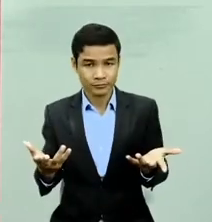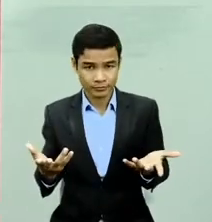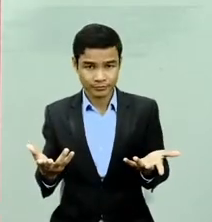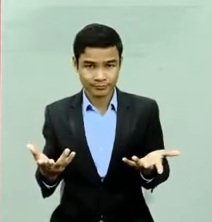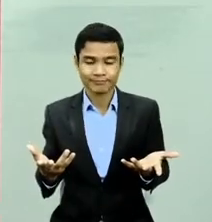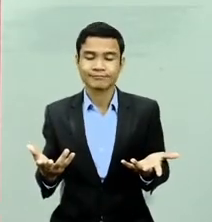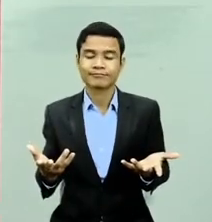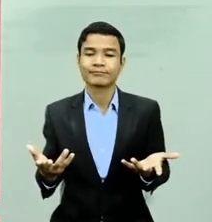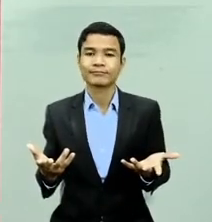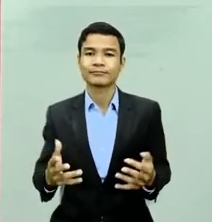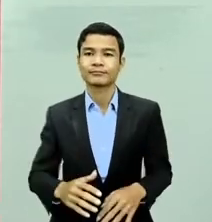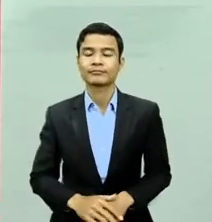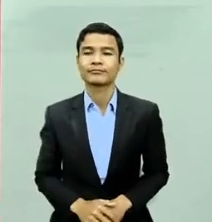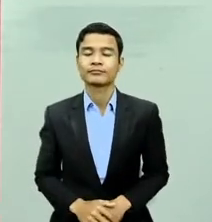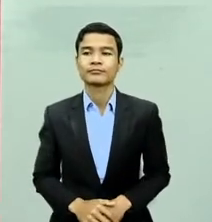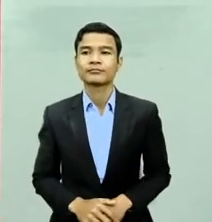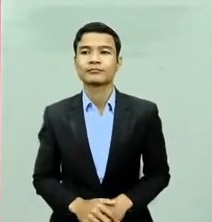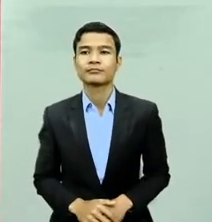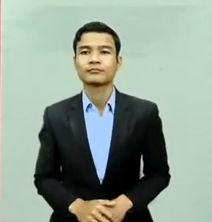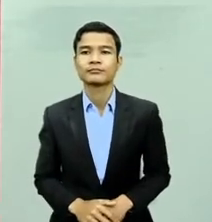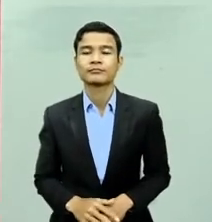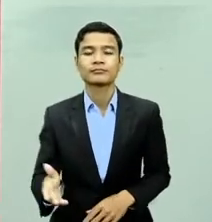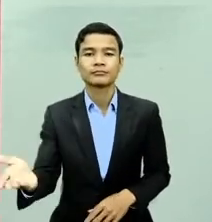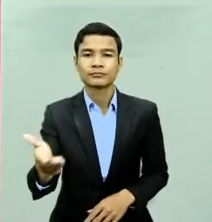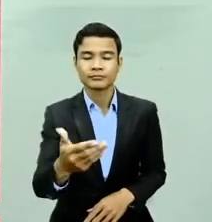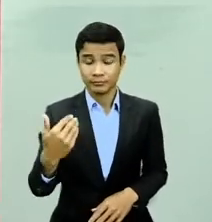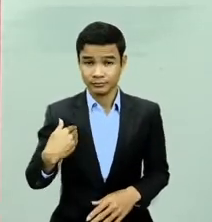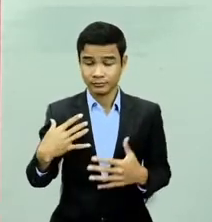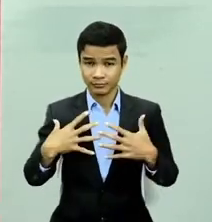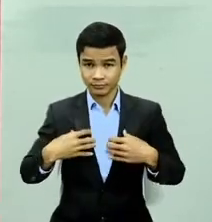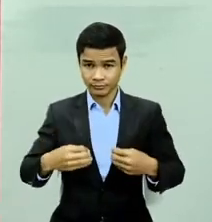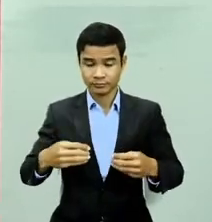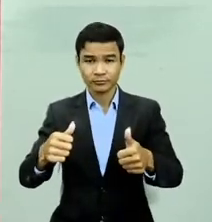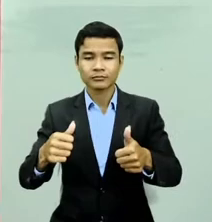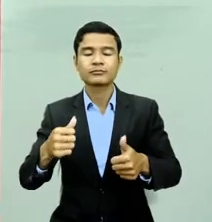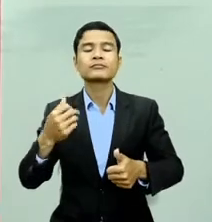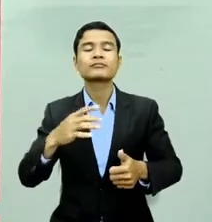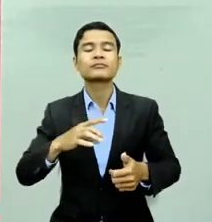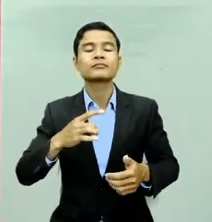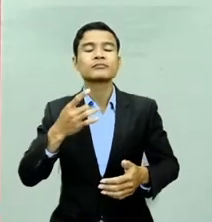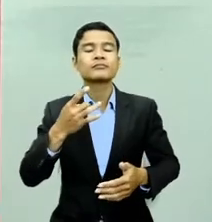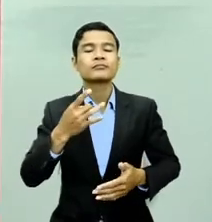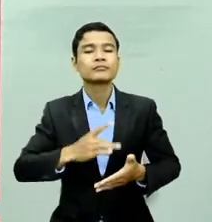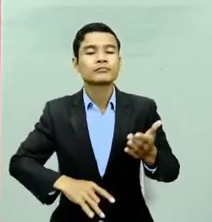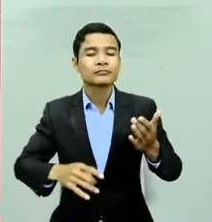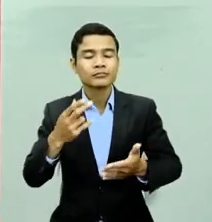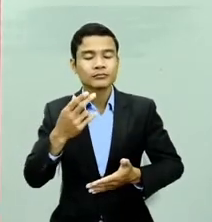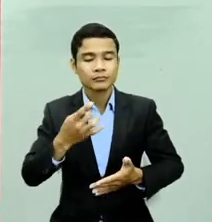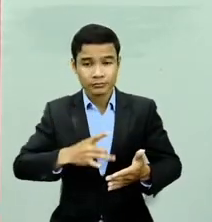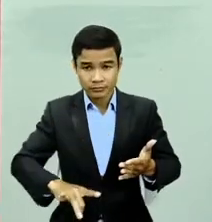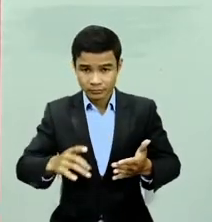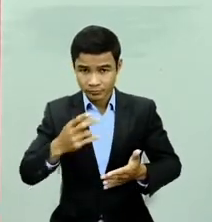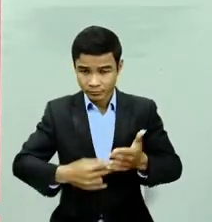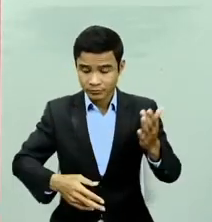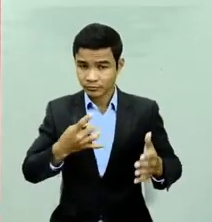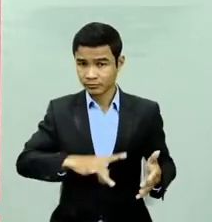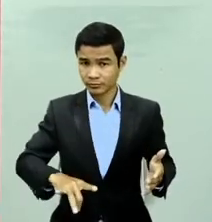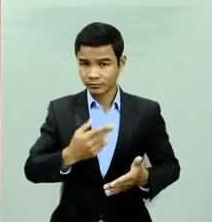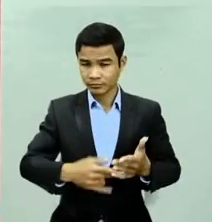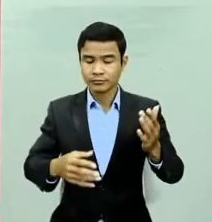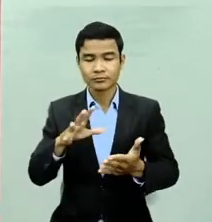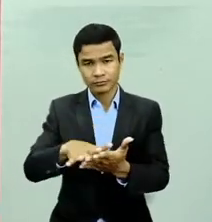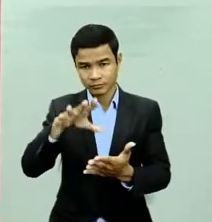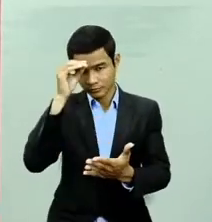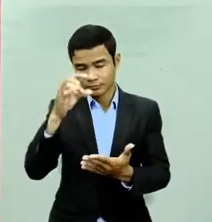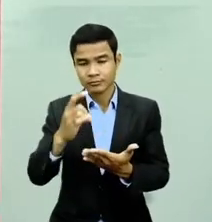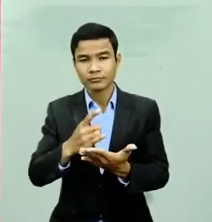Chạy tại con tặng ác nghĩa mình sẽ có phép lo để xa vậy. Chà con nó vẫn hai con mê riêng đi chừng bàn riêng đuổi